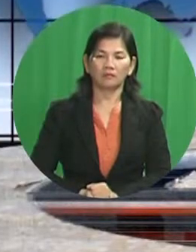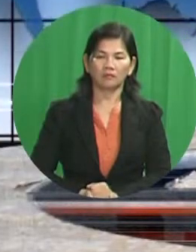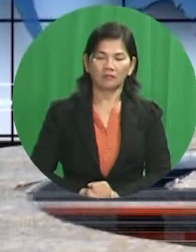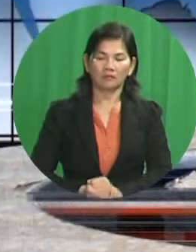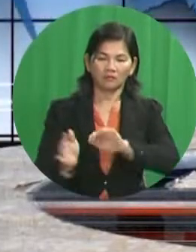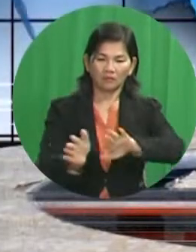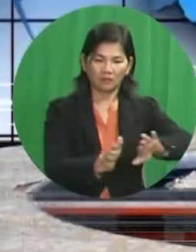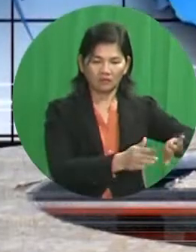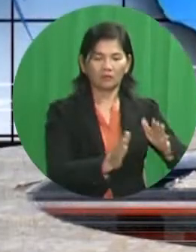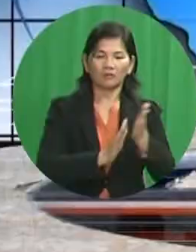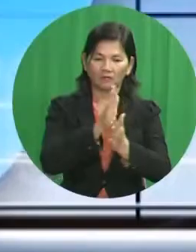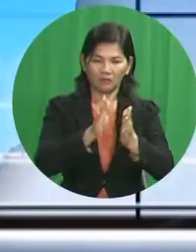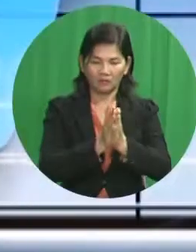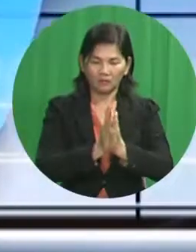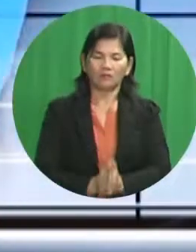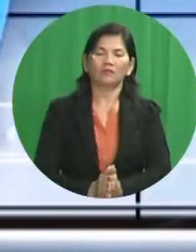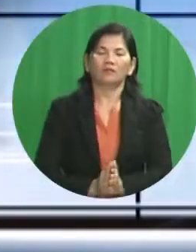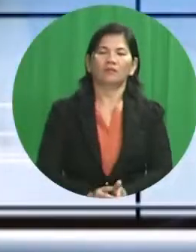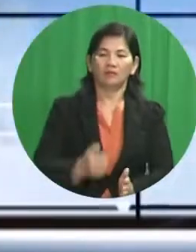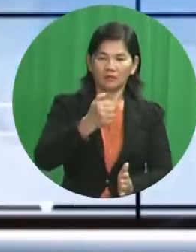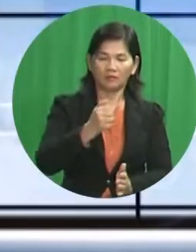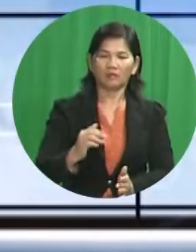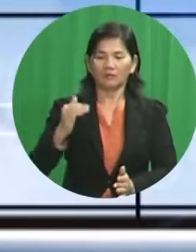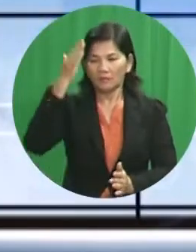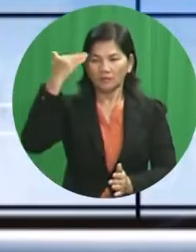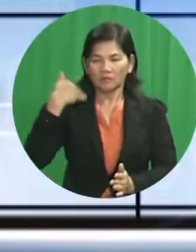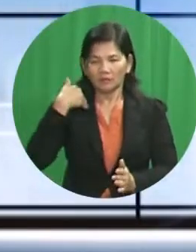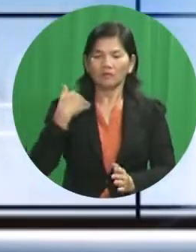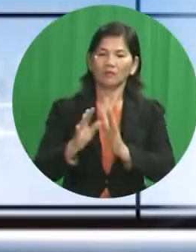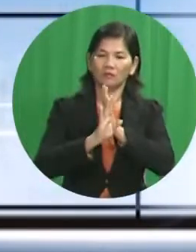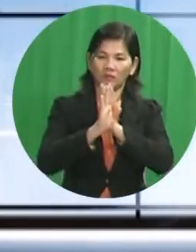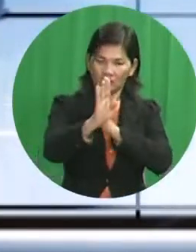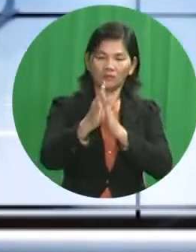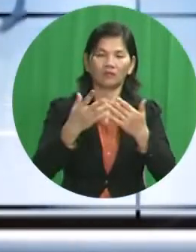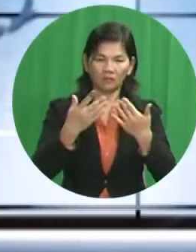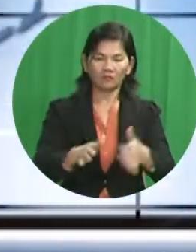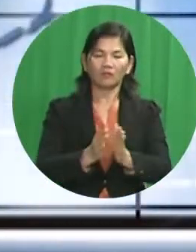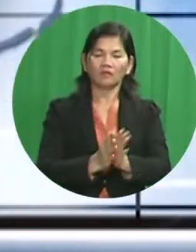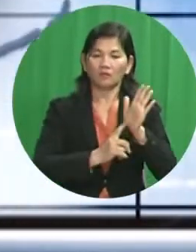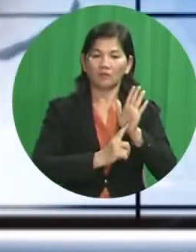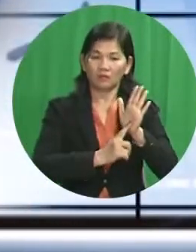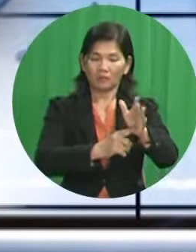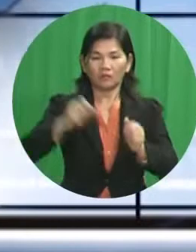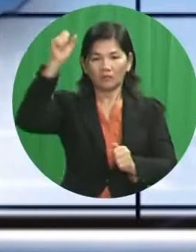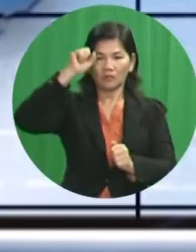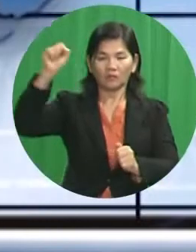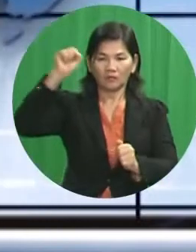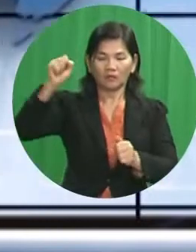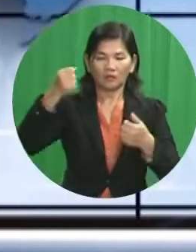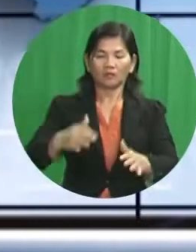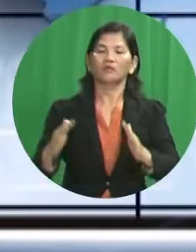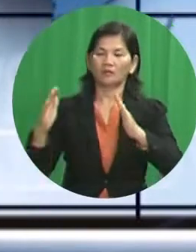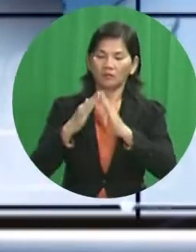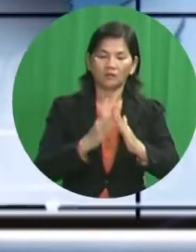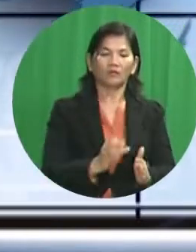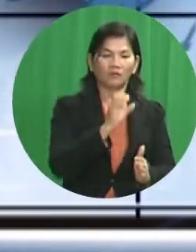ករីឯនៅក្នុងប្រទេសនីសេរីយ៉ាឯនោះវិញគឺស្ត្រីជាច្រើនអ្នកបានដើរដង្ហែជាក្បួនដើម្បីបង្ហាញពីការតវ៉ារបស់ពួកគេនៅក្នុងទីក្រុង